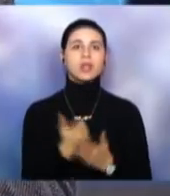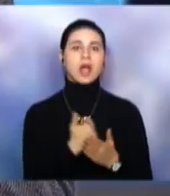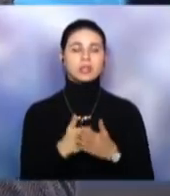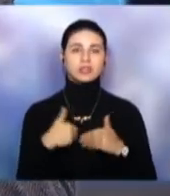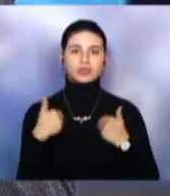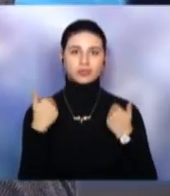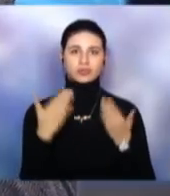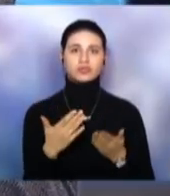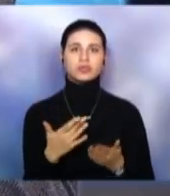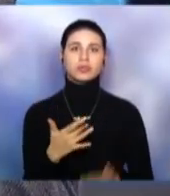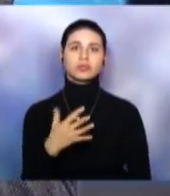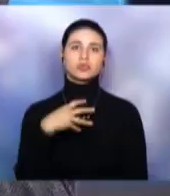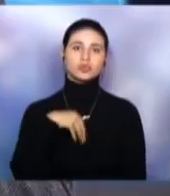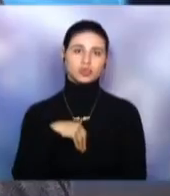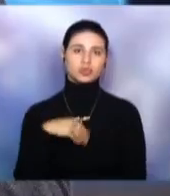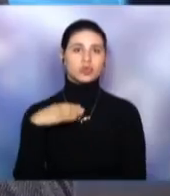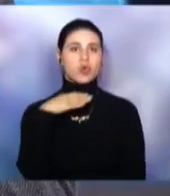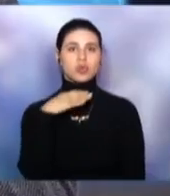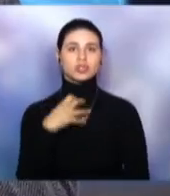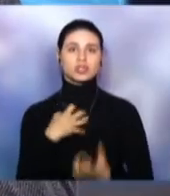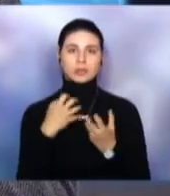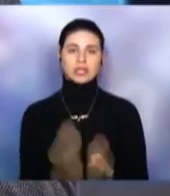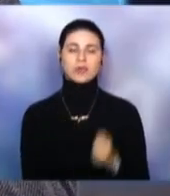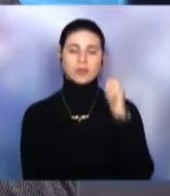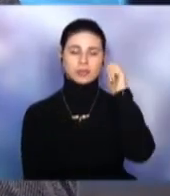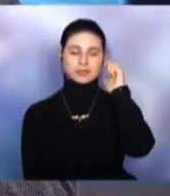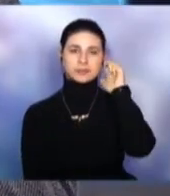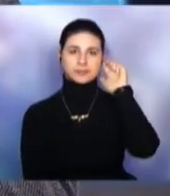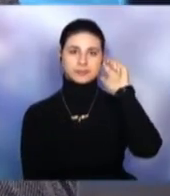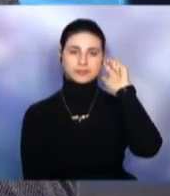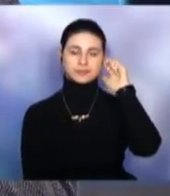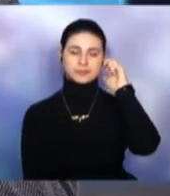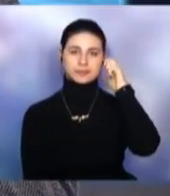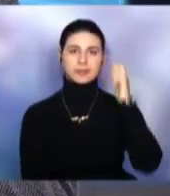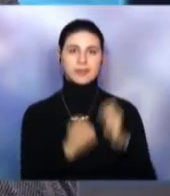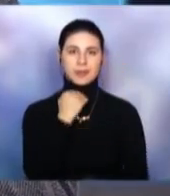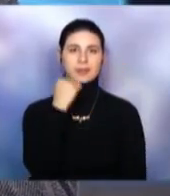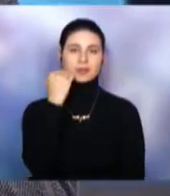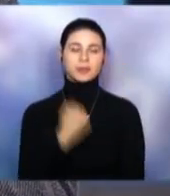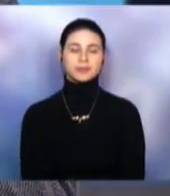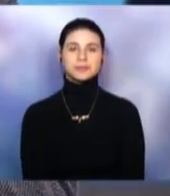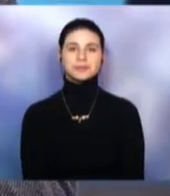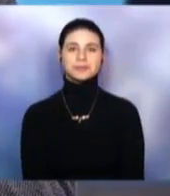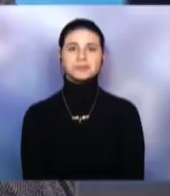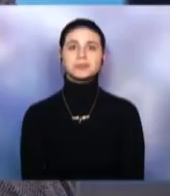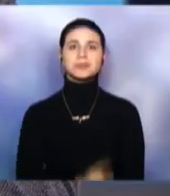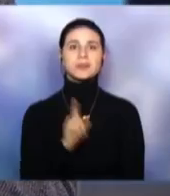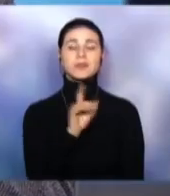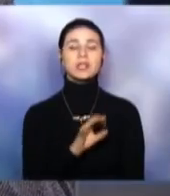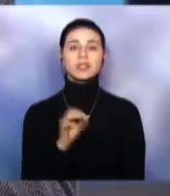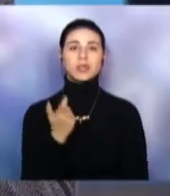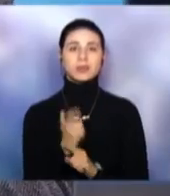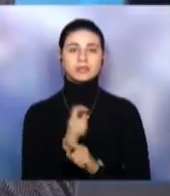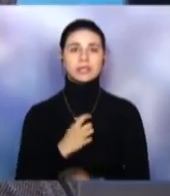უსურვებ, სულის და ხორცის ჯანმრთელობას. რაც შეეხება აი ამედად აქტუალურ თემას, მოდით ასე ვთქვათ,